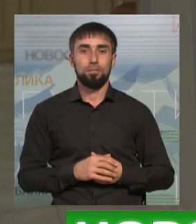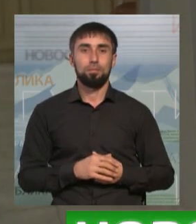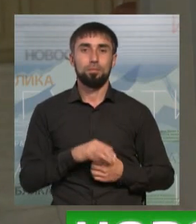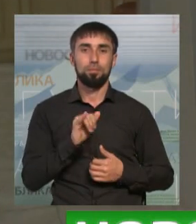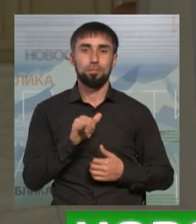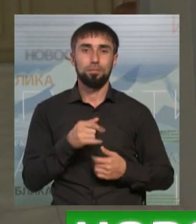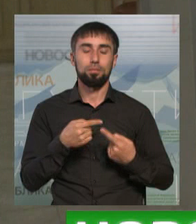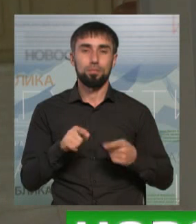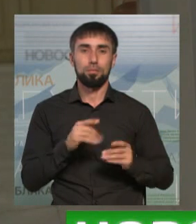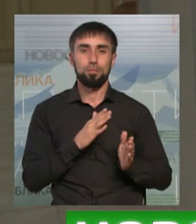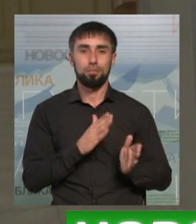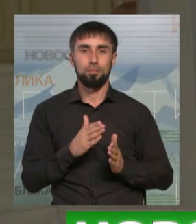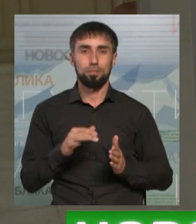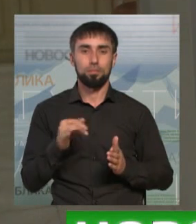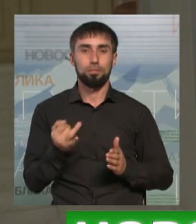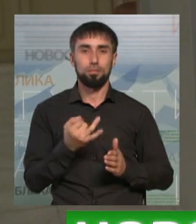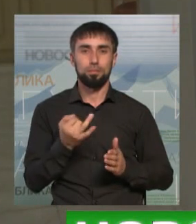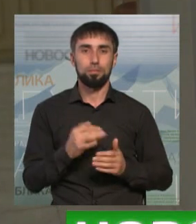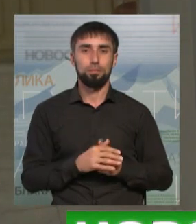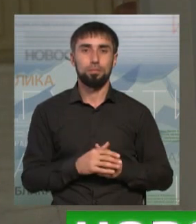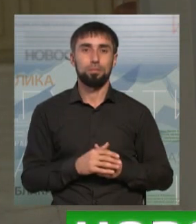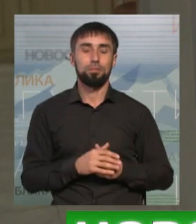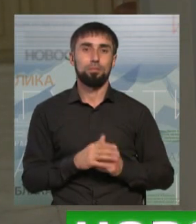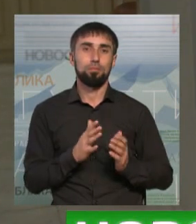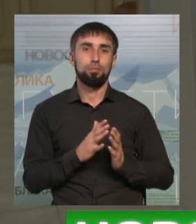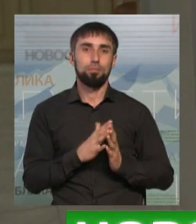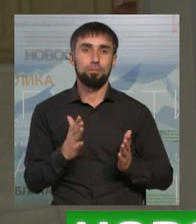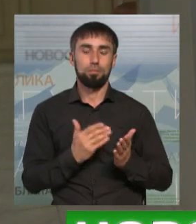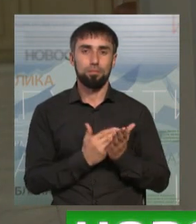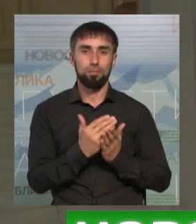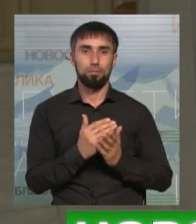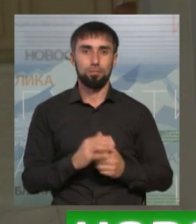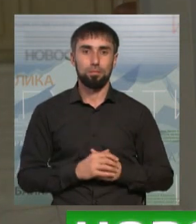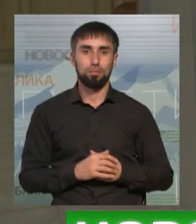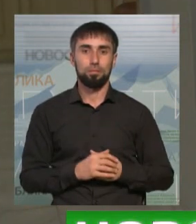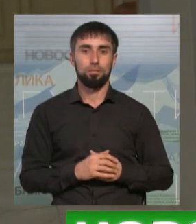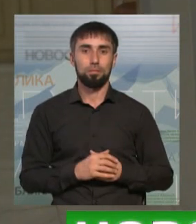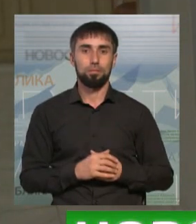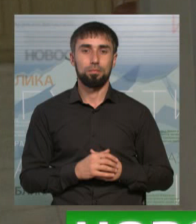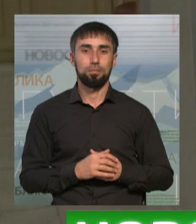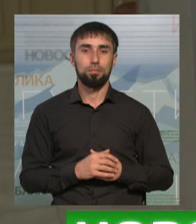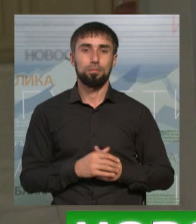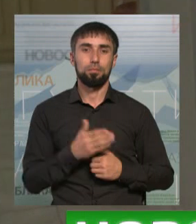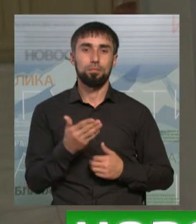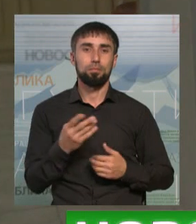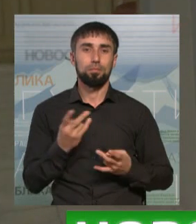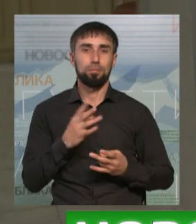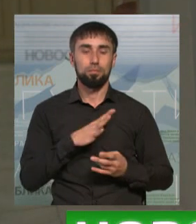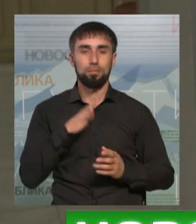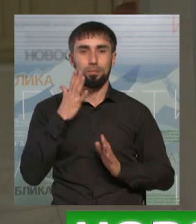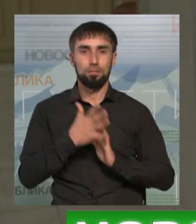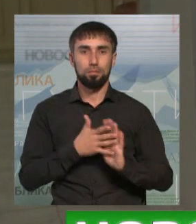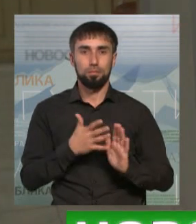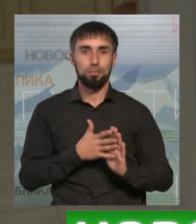другого порядка интерес, гораздо выше и глубже. Ему нужно было